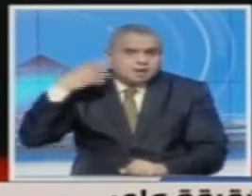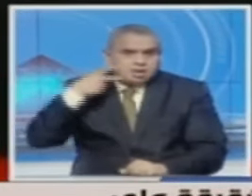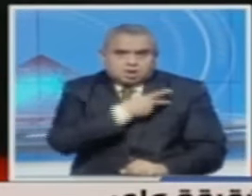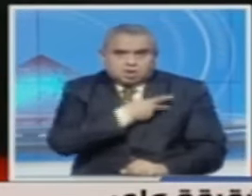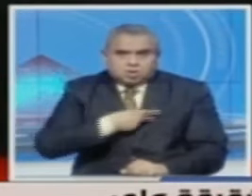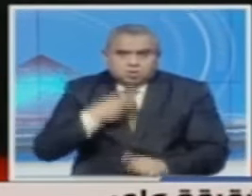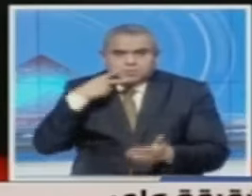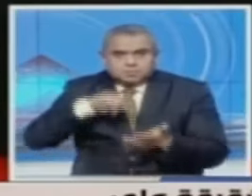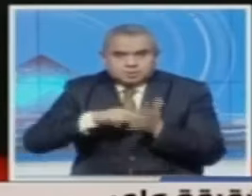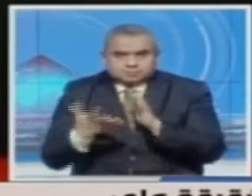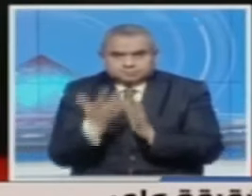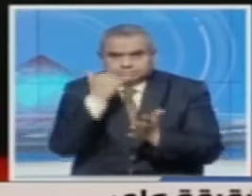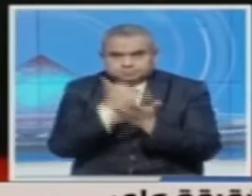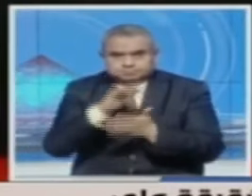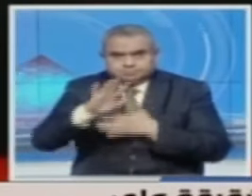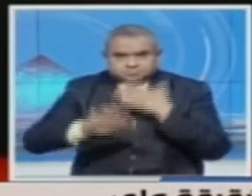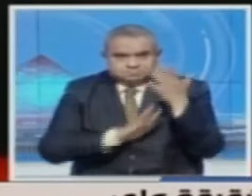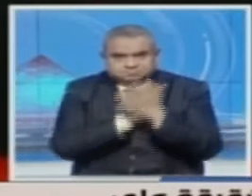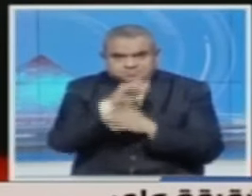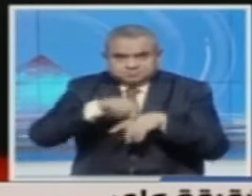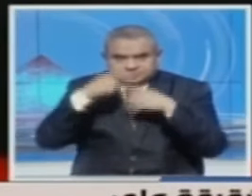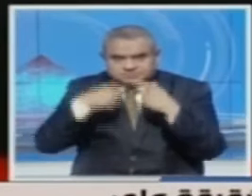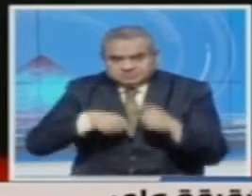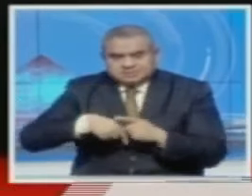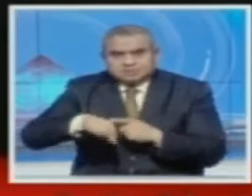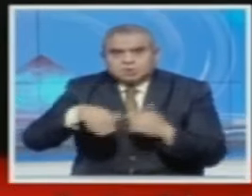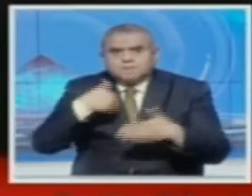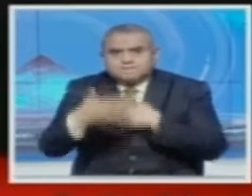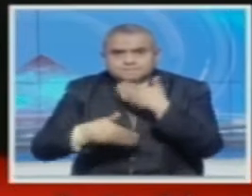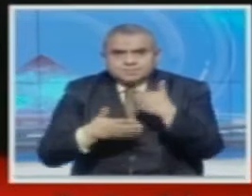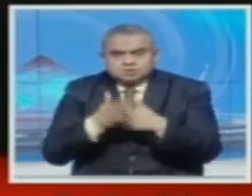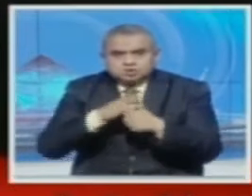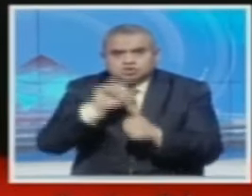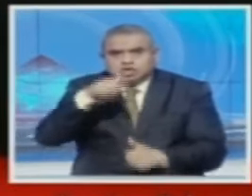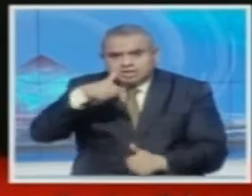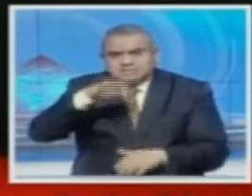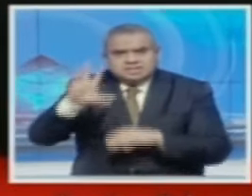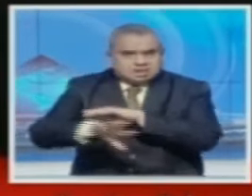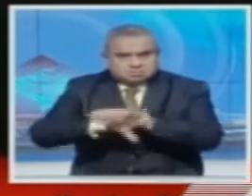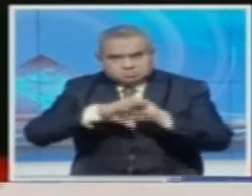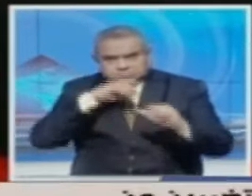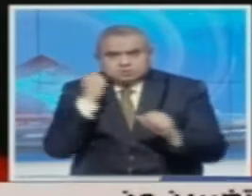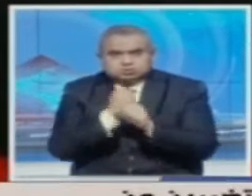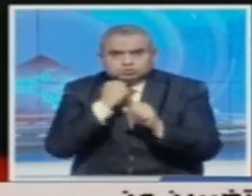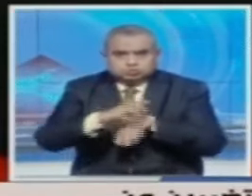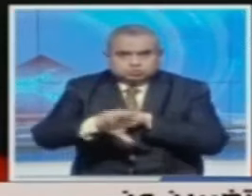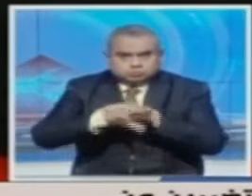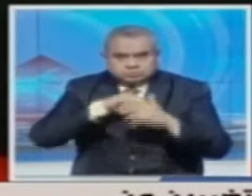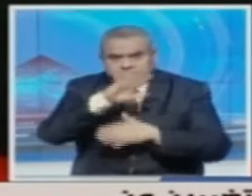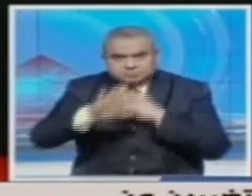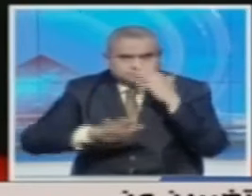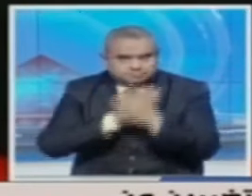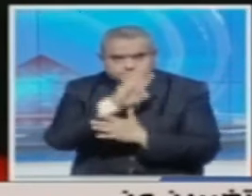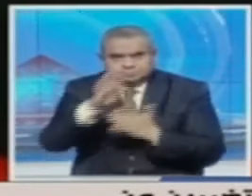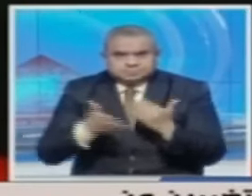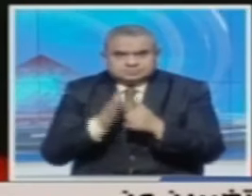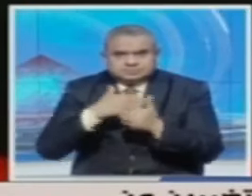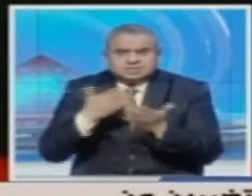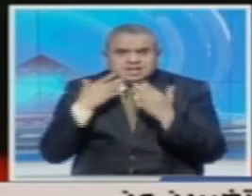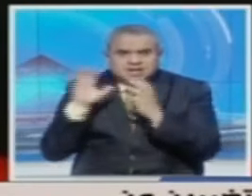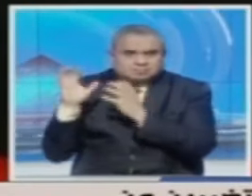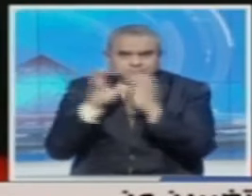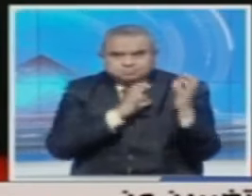الحكومة بإعادة الوضع إلى طبيعته في وقت لا يتجاوز 6 أشهر، والعمل على مواجهة الكارثة التي خلفها إعصار